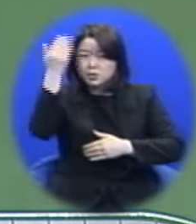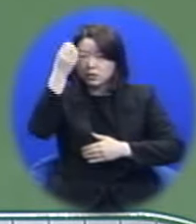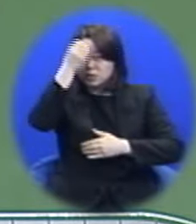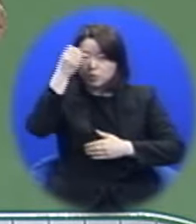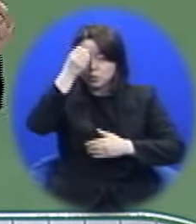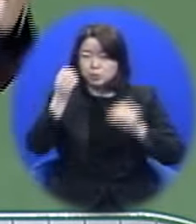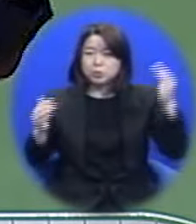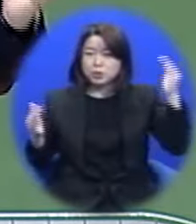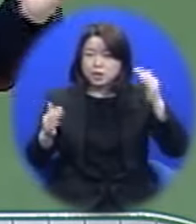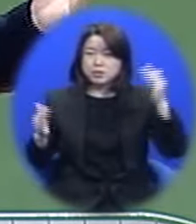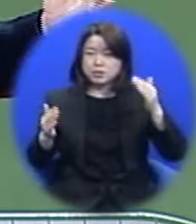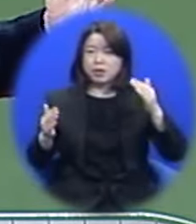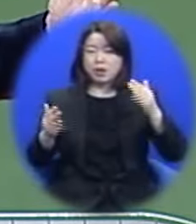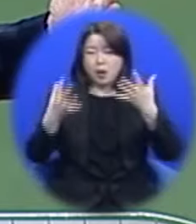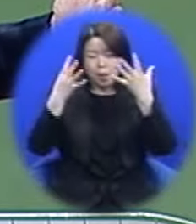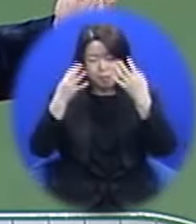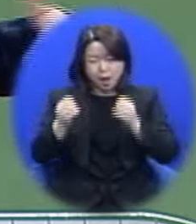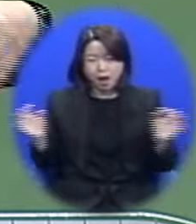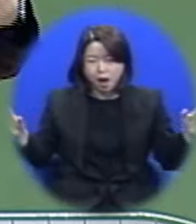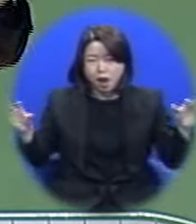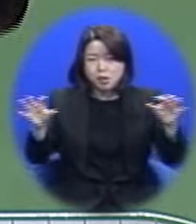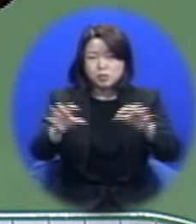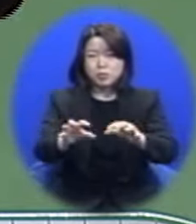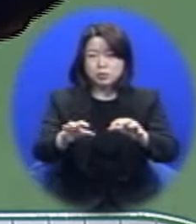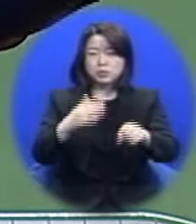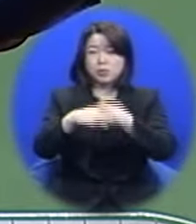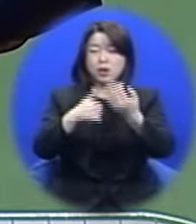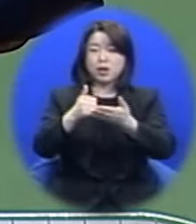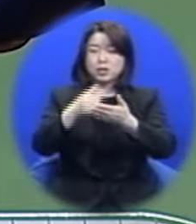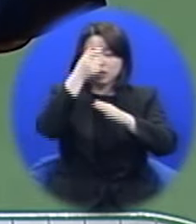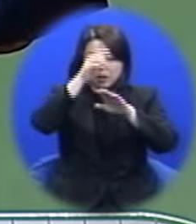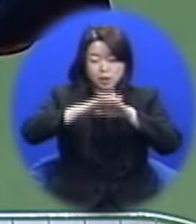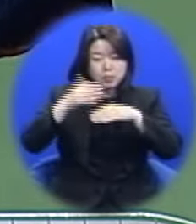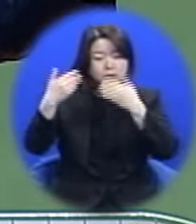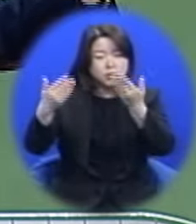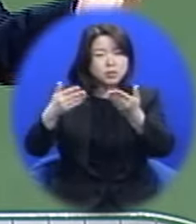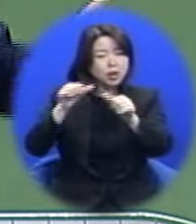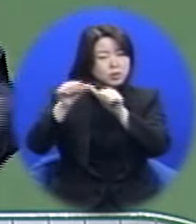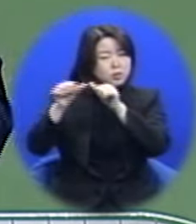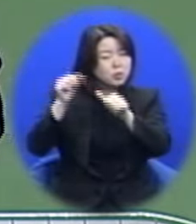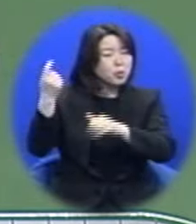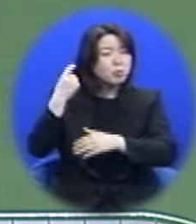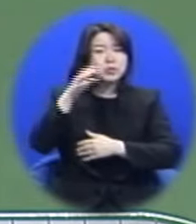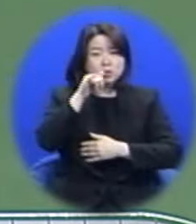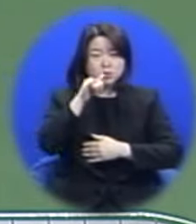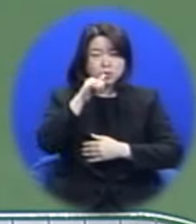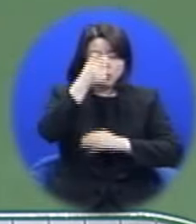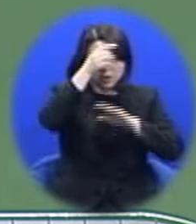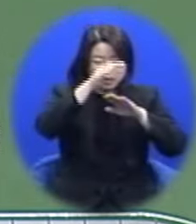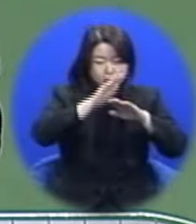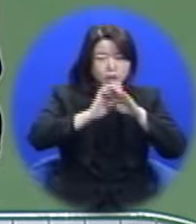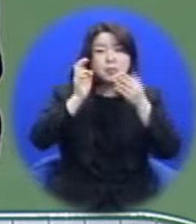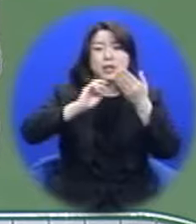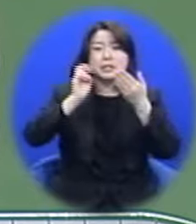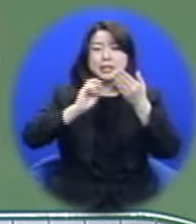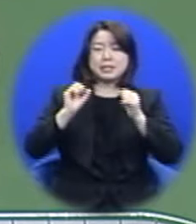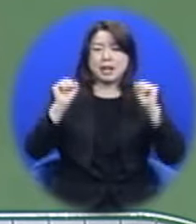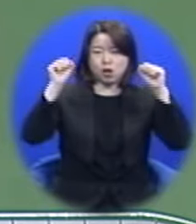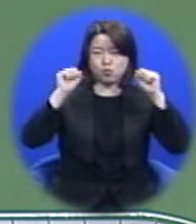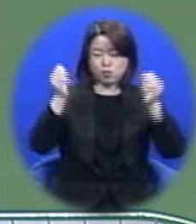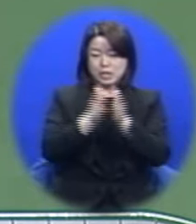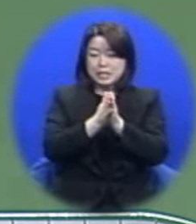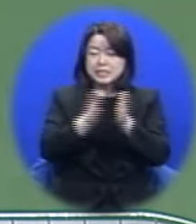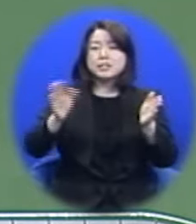고등학생들까지 그렇게 많이 모여서 하나님께 예배를 드린다는 경배와 찬양 운동이 시작이 될